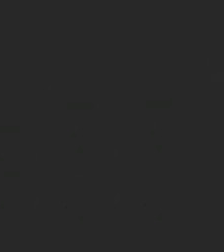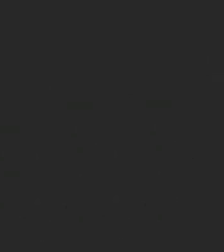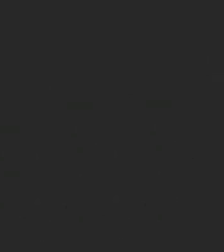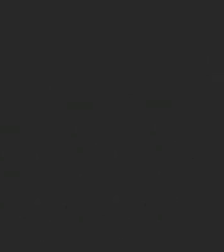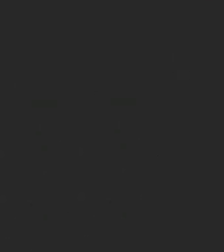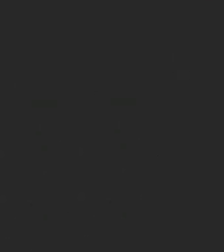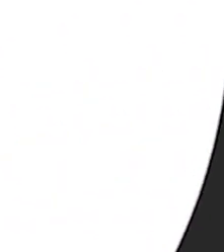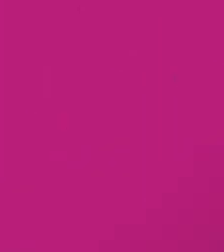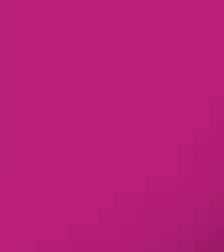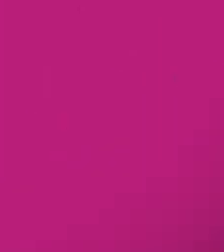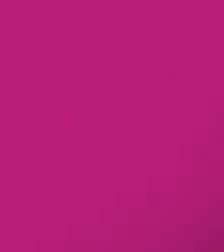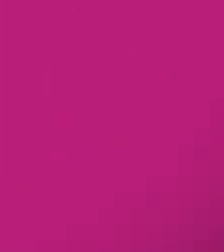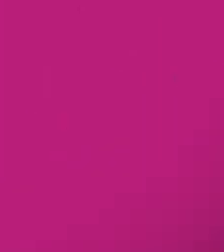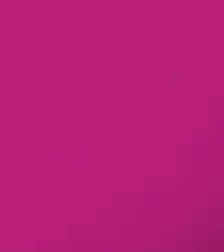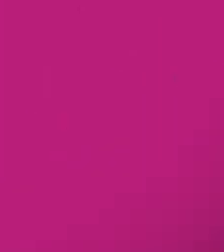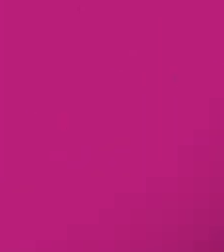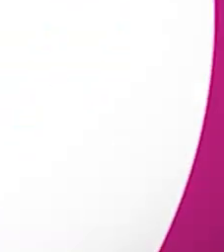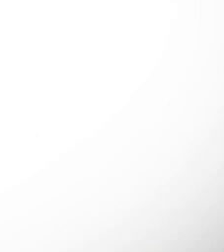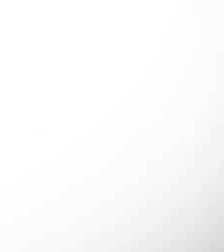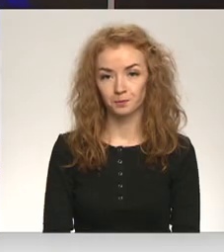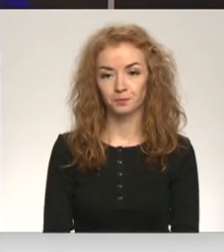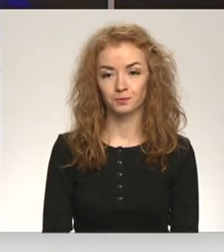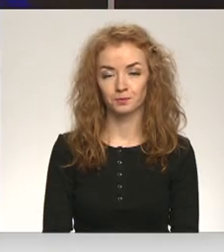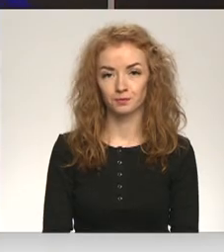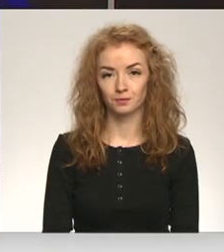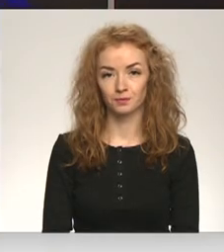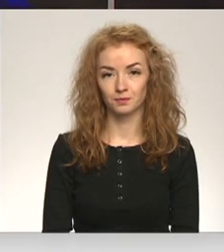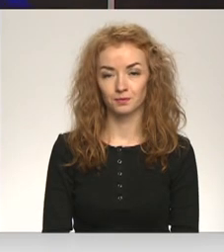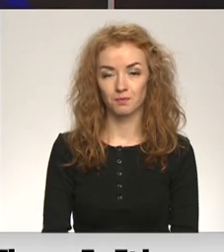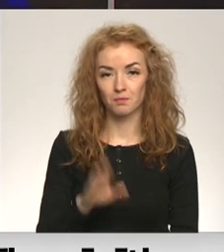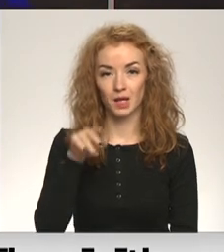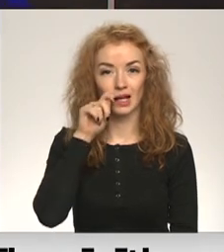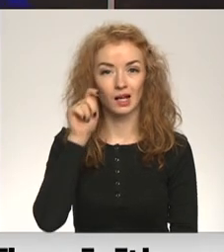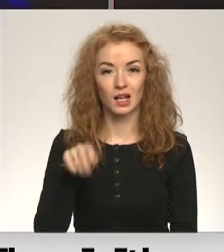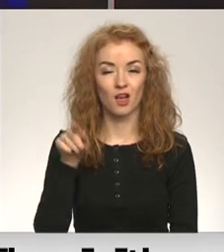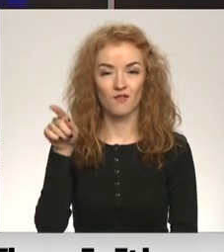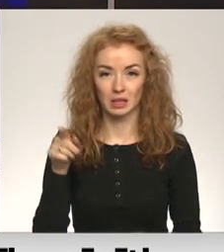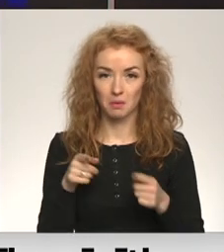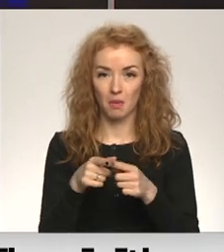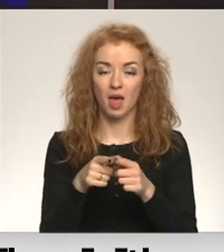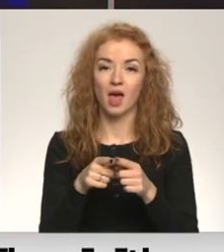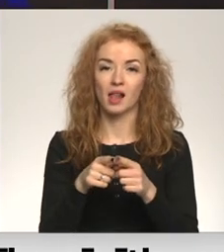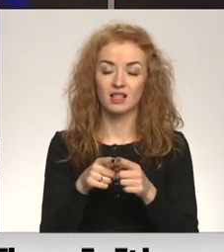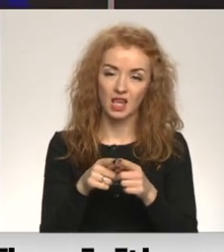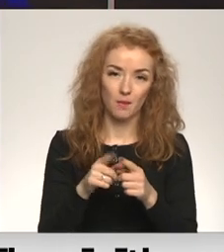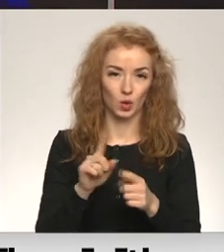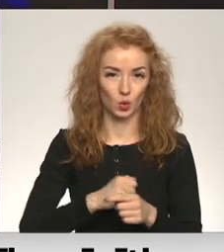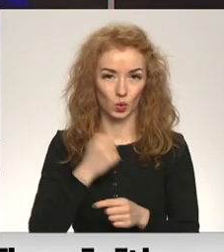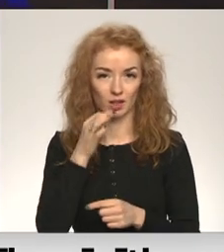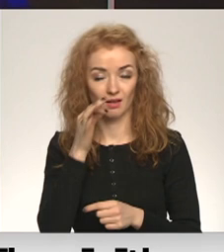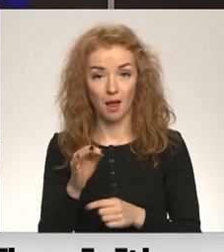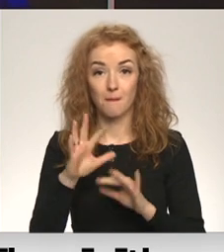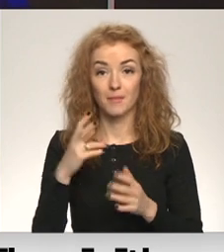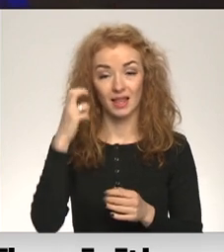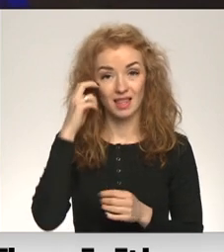Re! Viss ēters ir te! Par Krievijas nolūkiem vēl ar vienu var izteikt tikai minējumus. Tikmēr